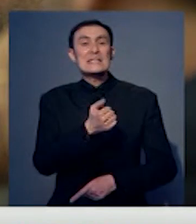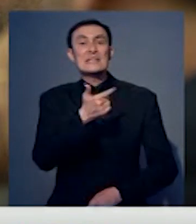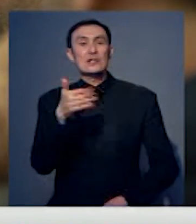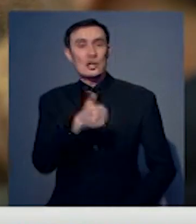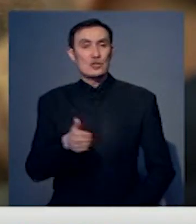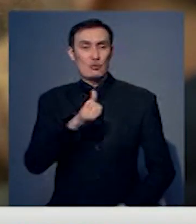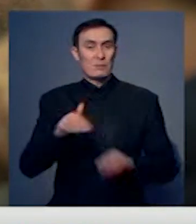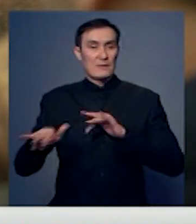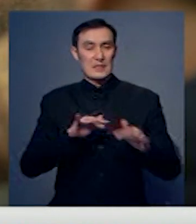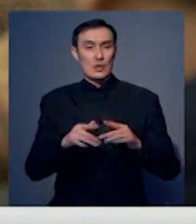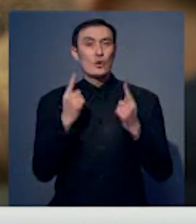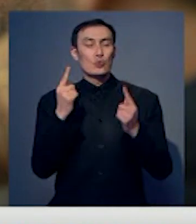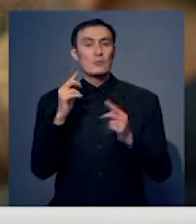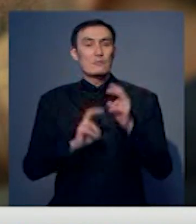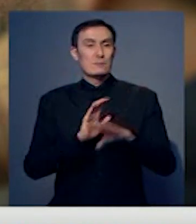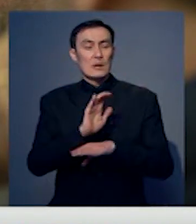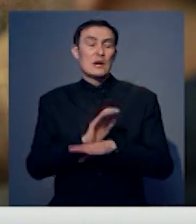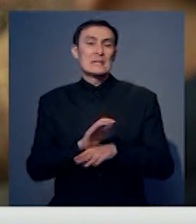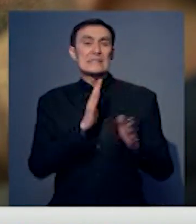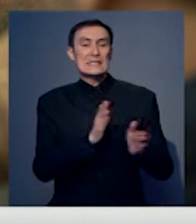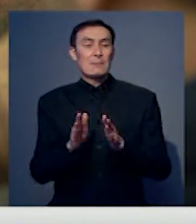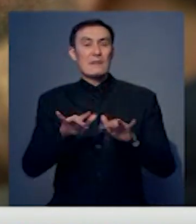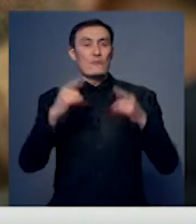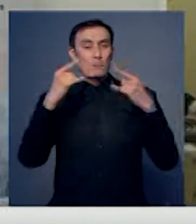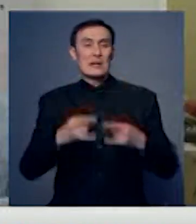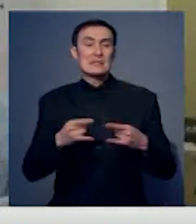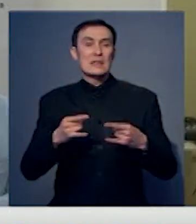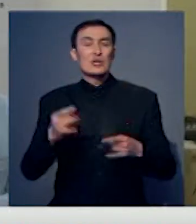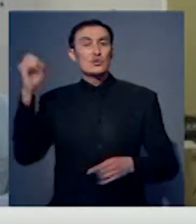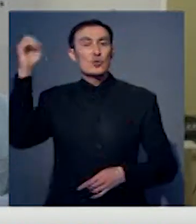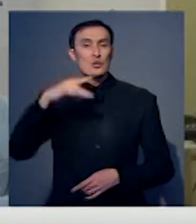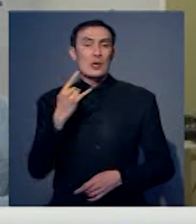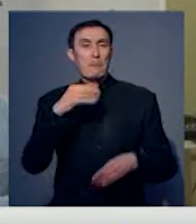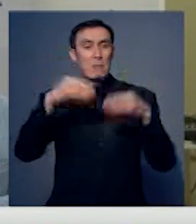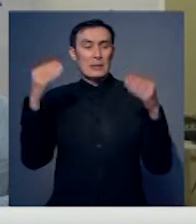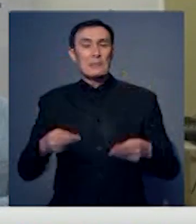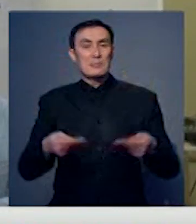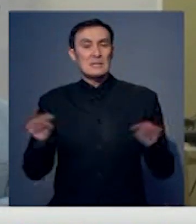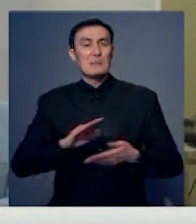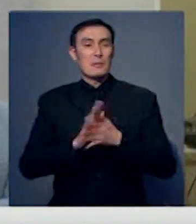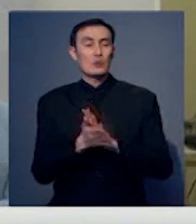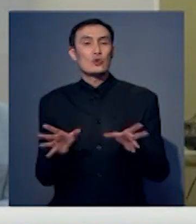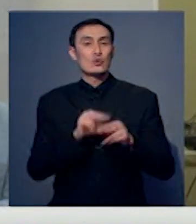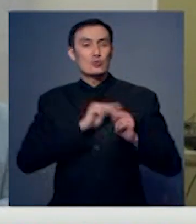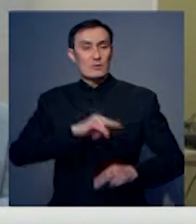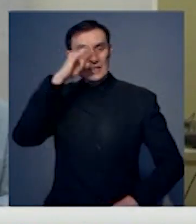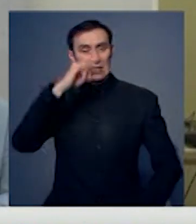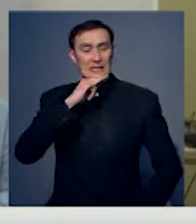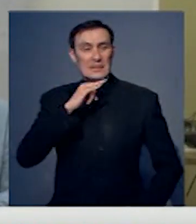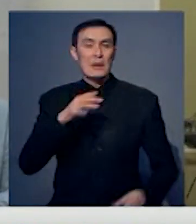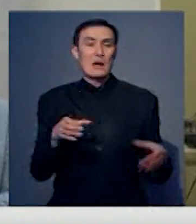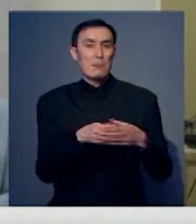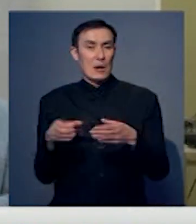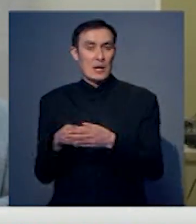своего проведения. Крупные производители систем информации и солнечных панелей здесь же подписали меморандумы о сотрудничестве с казахстанскими